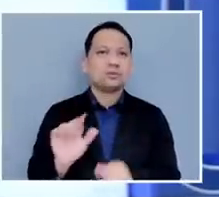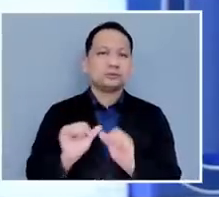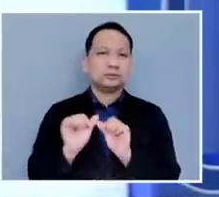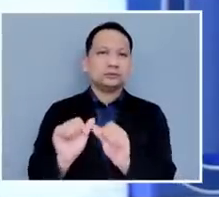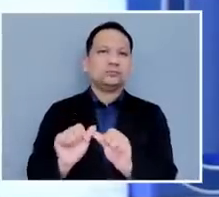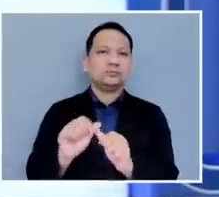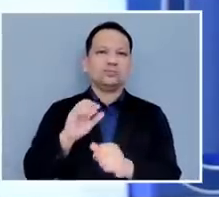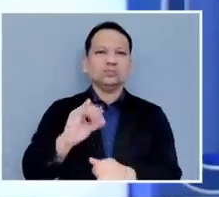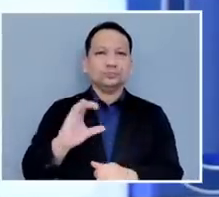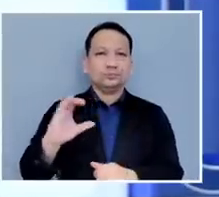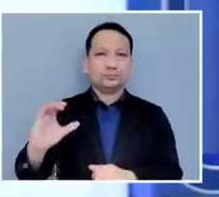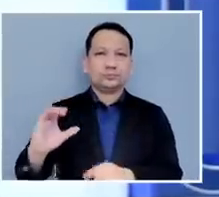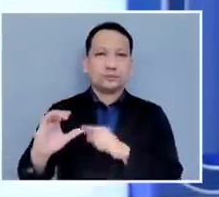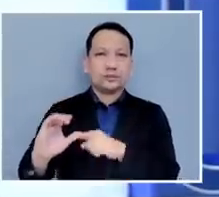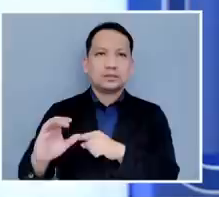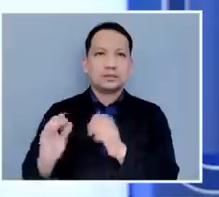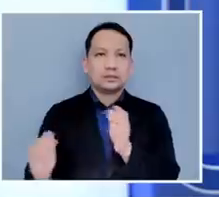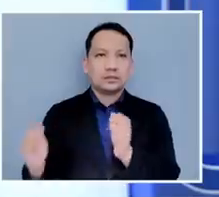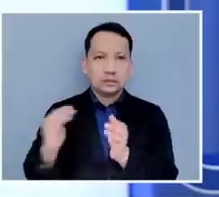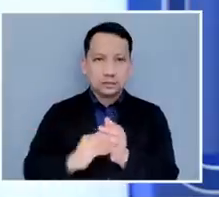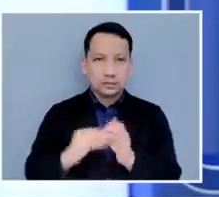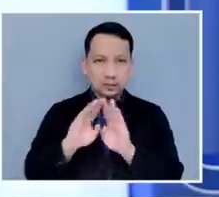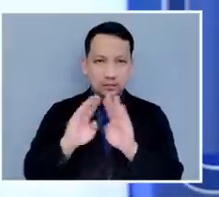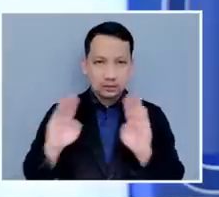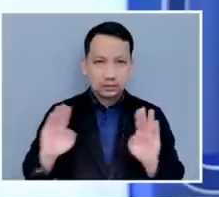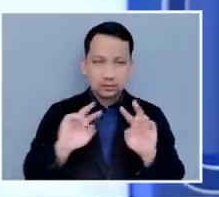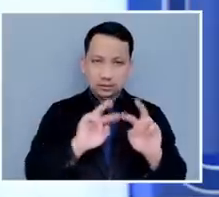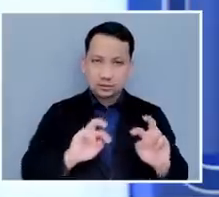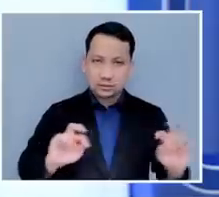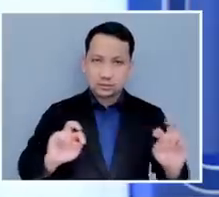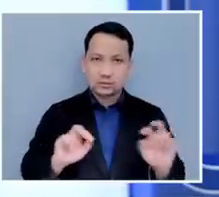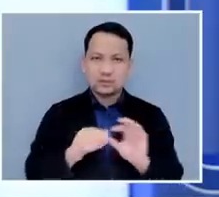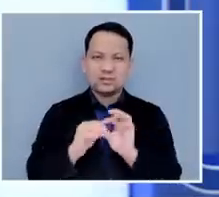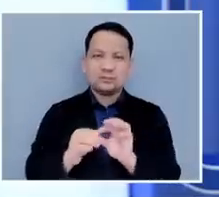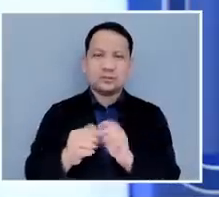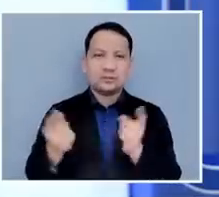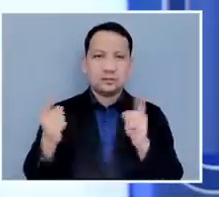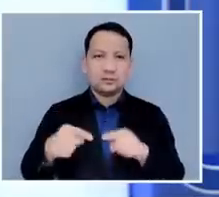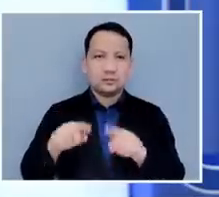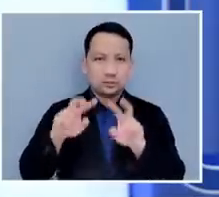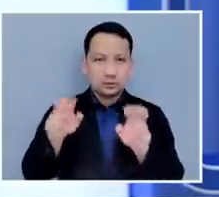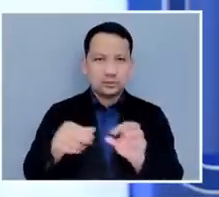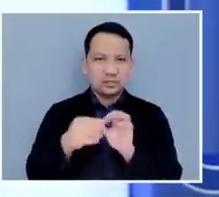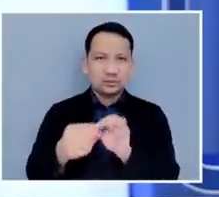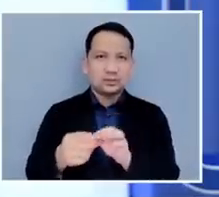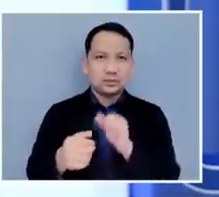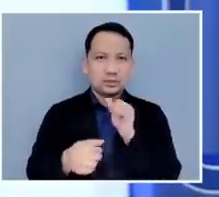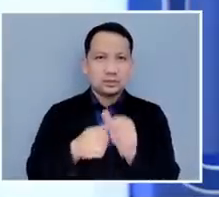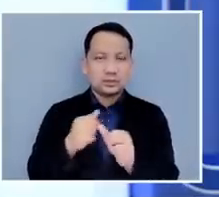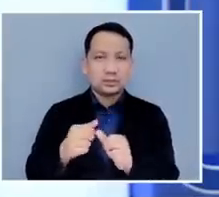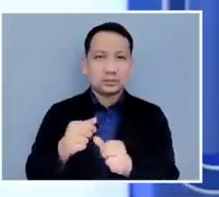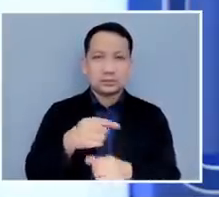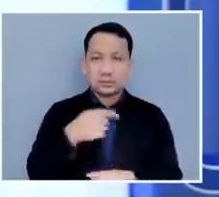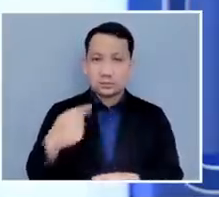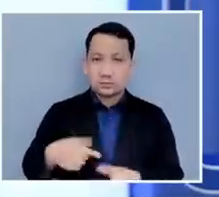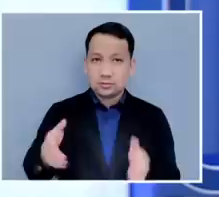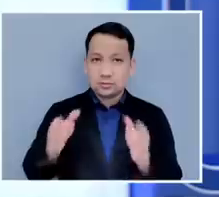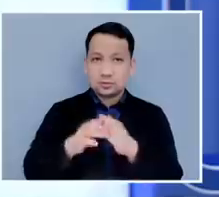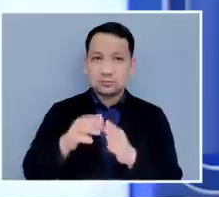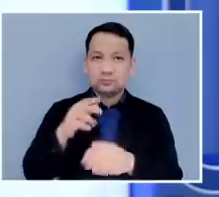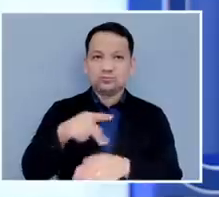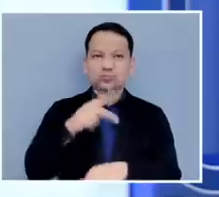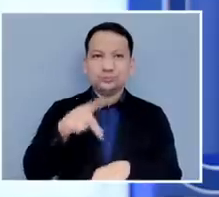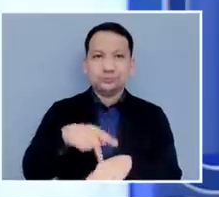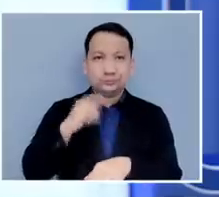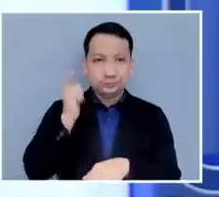ICC ang muling pagbubukas ng imbestigasyon sa nasabing issue. Tinanggihan din ng chamber ang hiling ng Philippine government